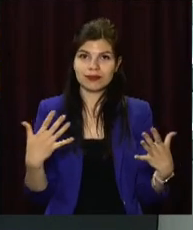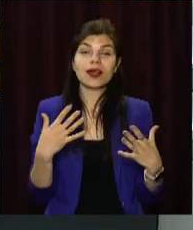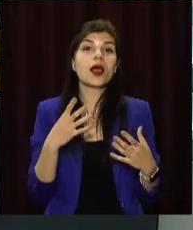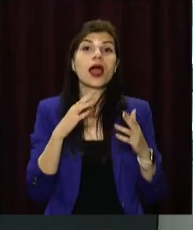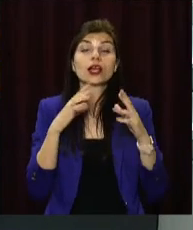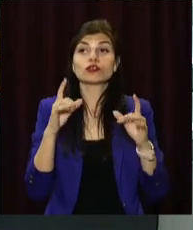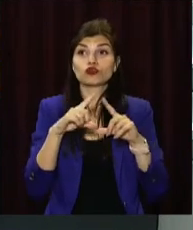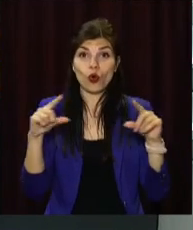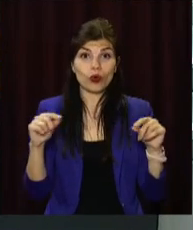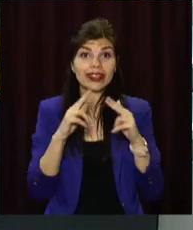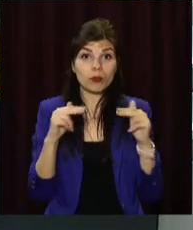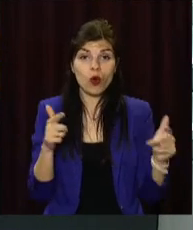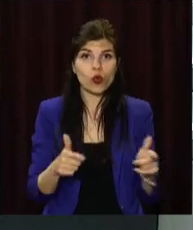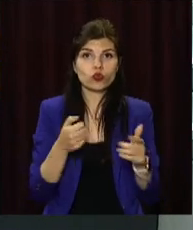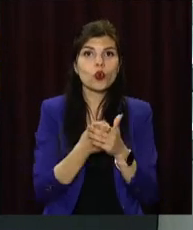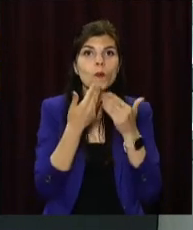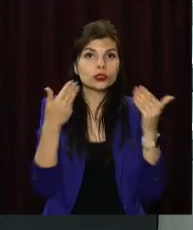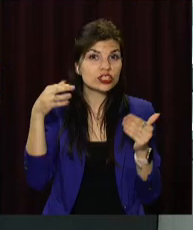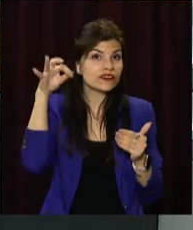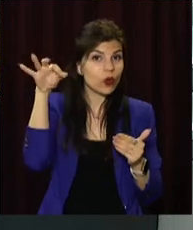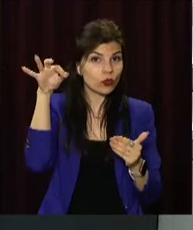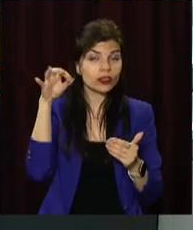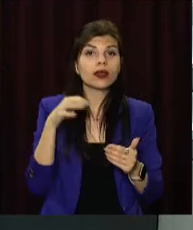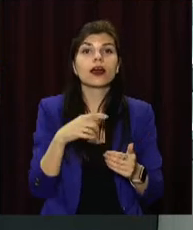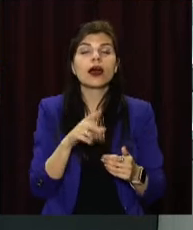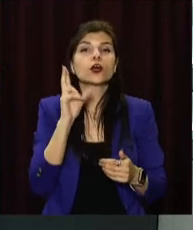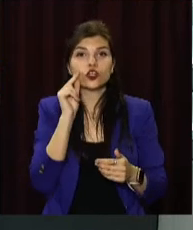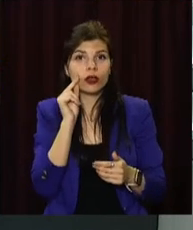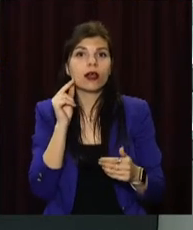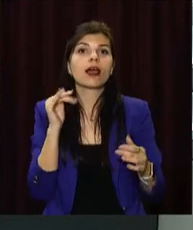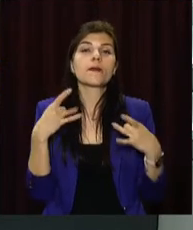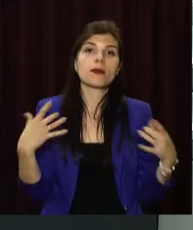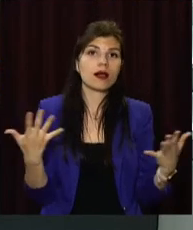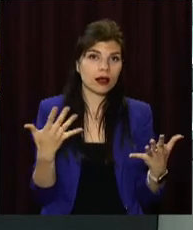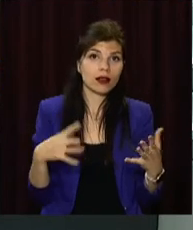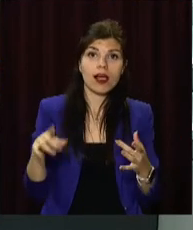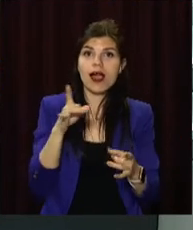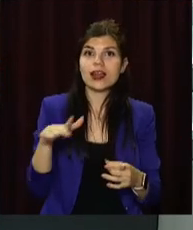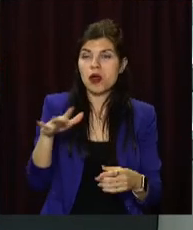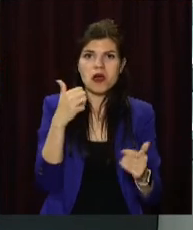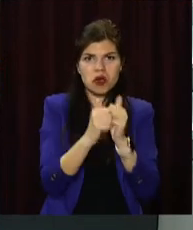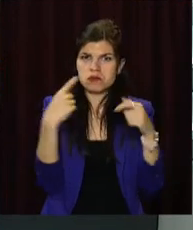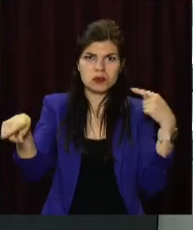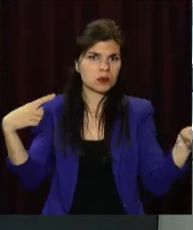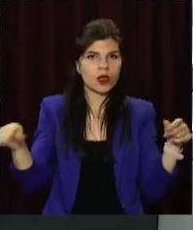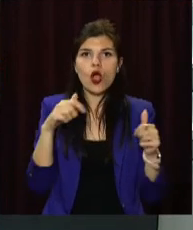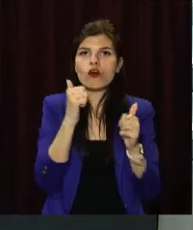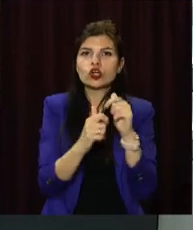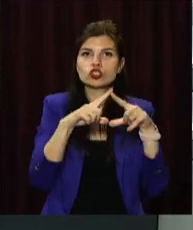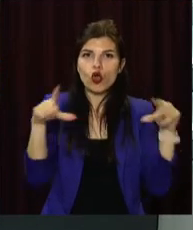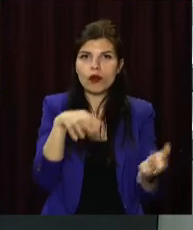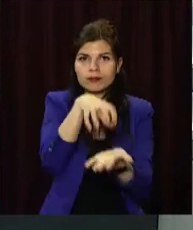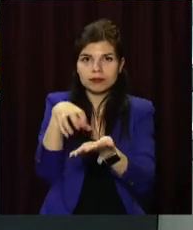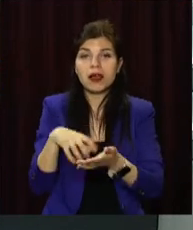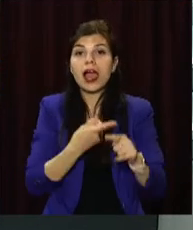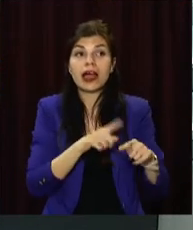Школярі Дніпропетровщини готуються до останнього дзвоника. Дата і формат проведення свята в закладах регіону різні, кажуть в обласному департаменті